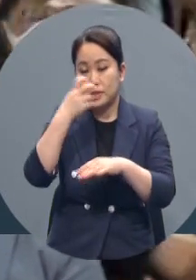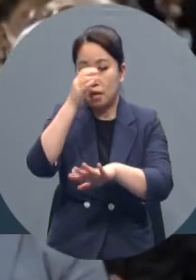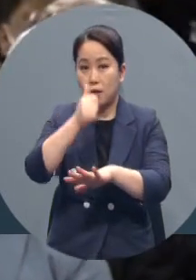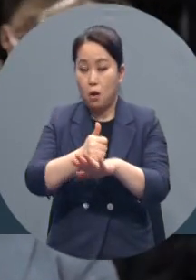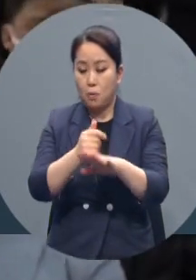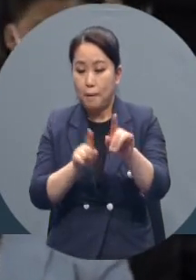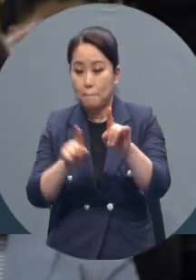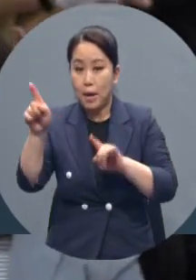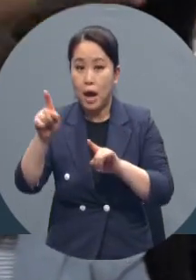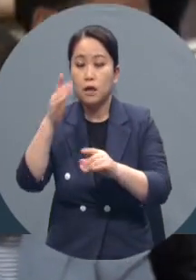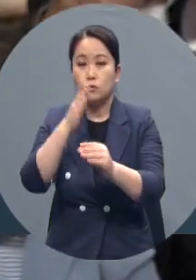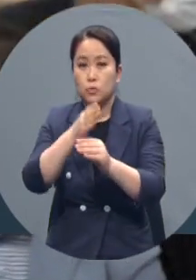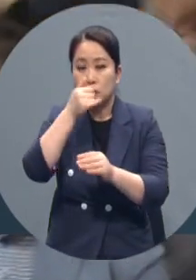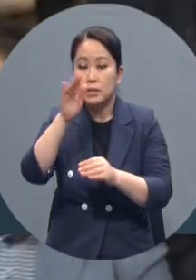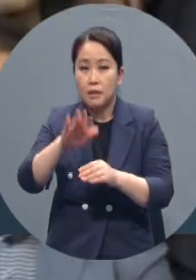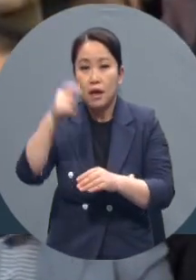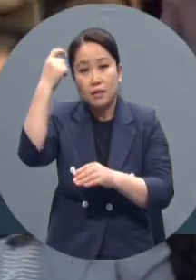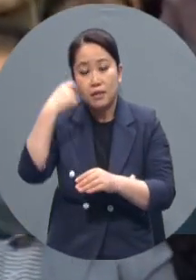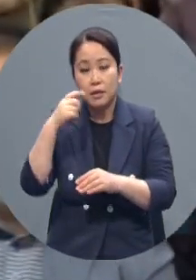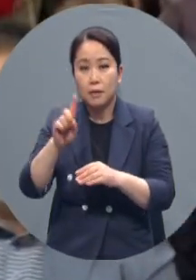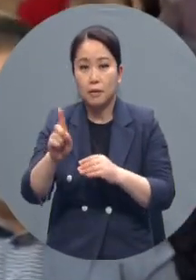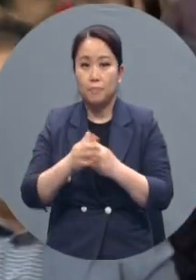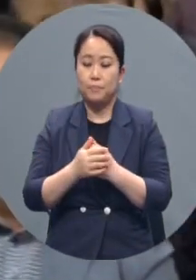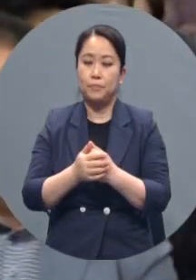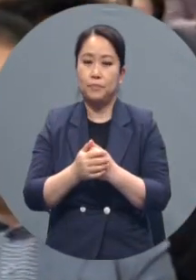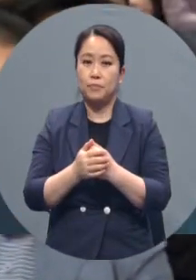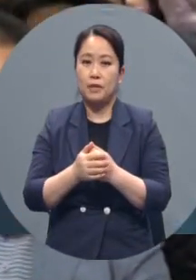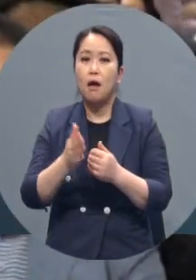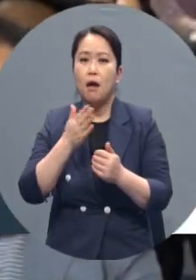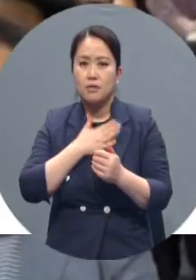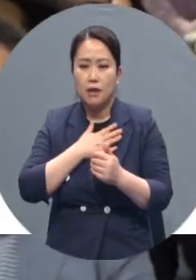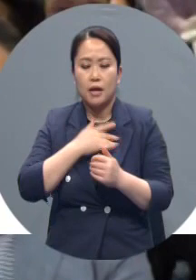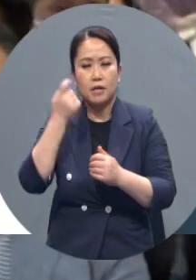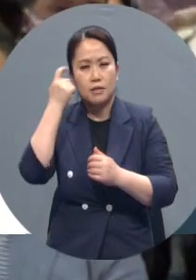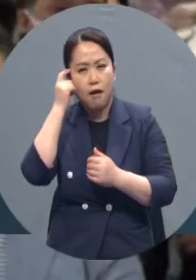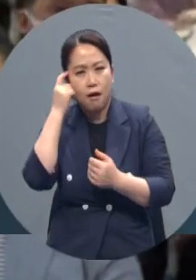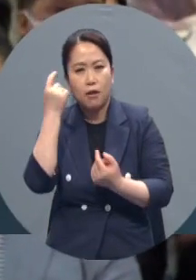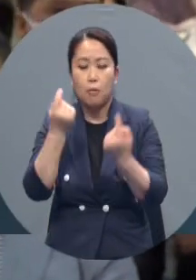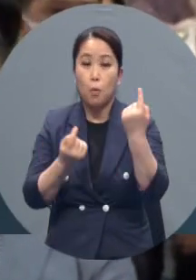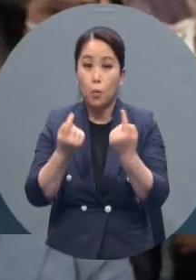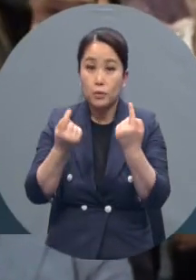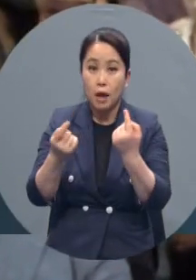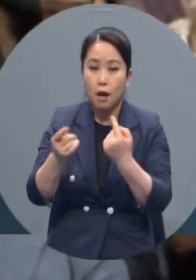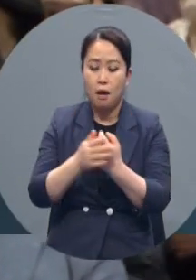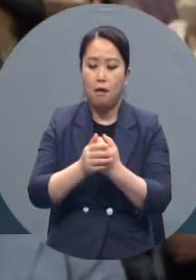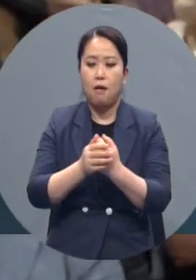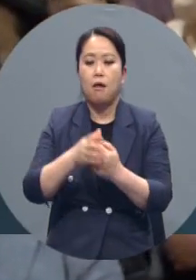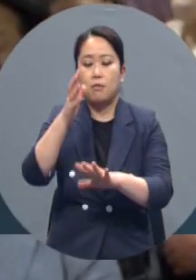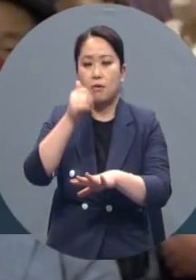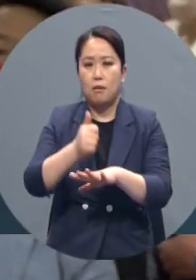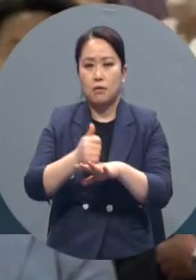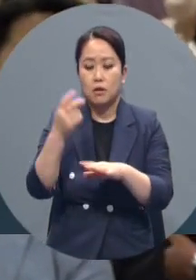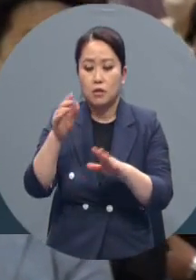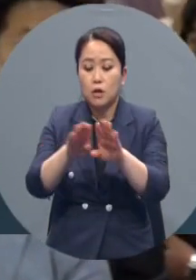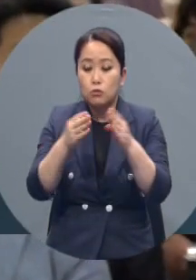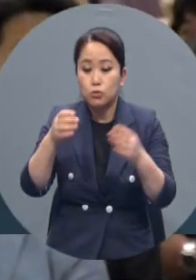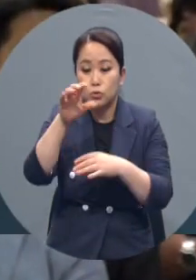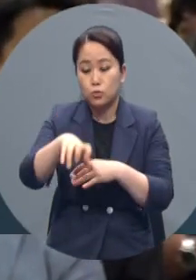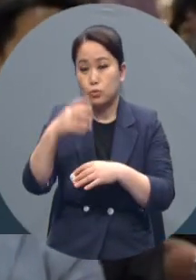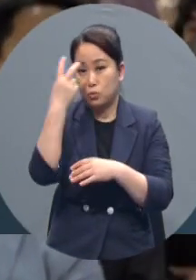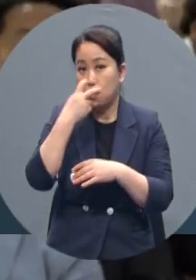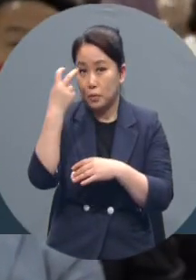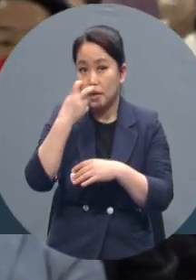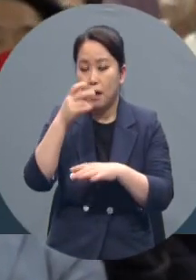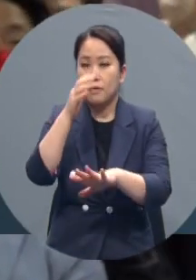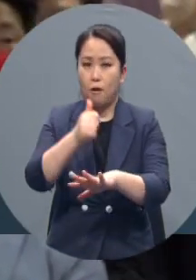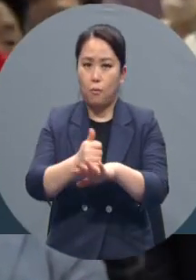지금 여기서 소감 한 말씀 좀 부탁드리겠습니다. 예, 저희가 예상했던 것보다도 출구조사 결과는 잘 나온